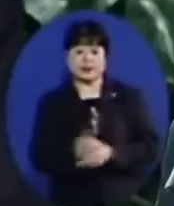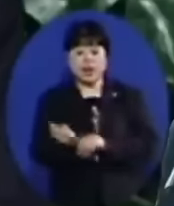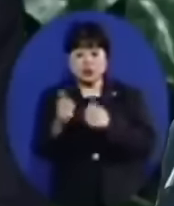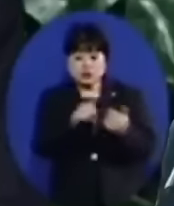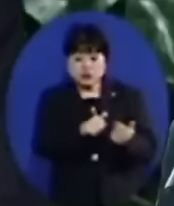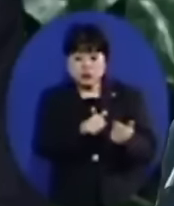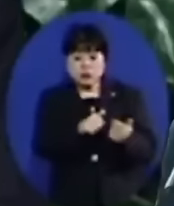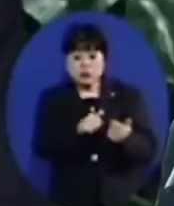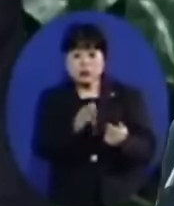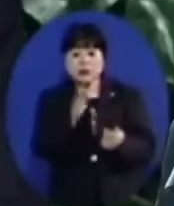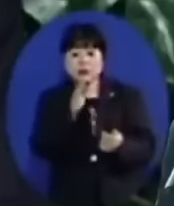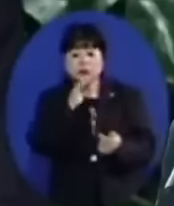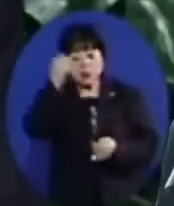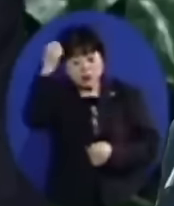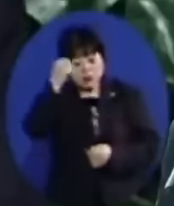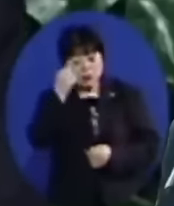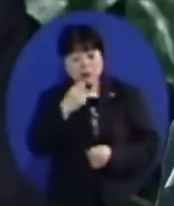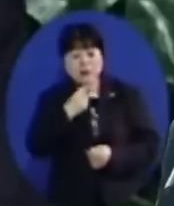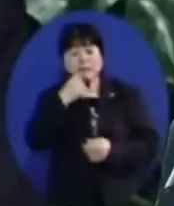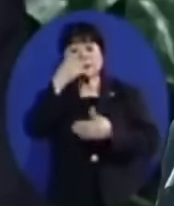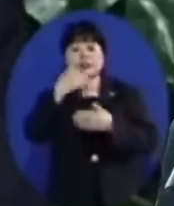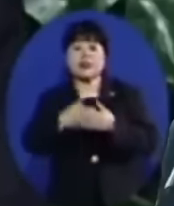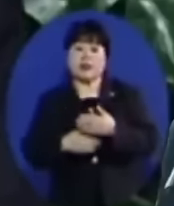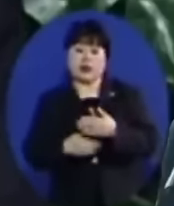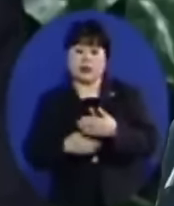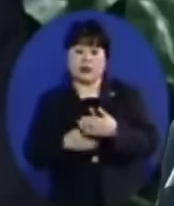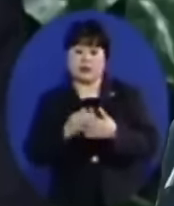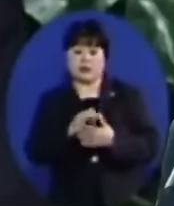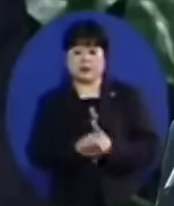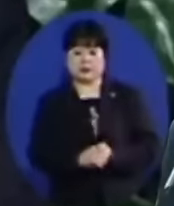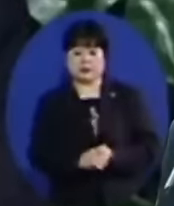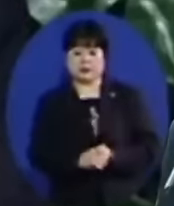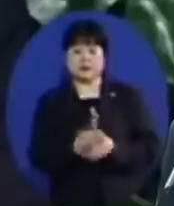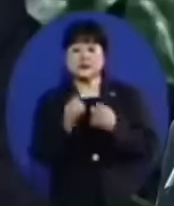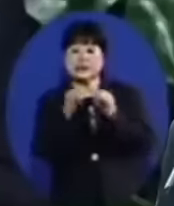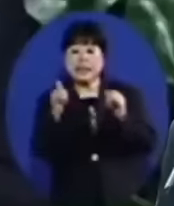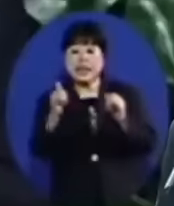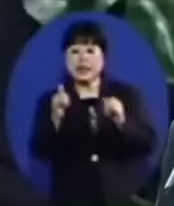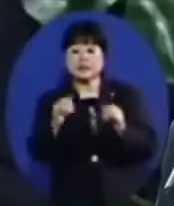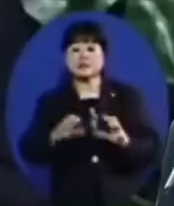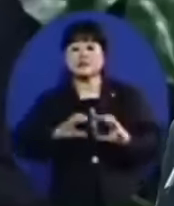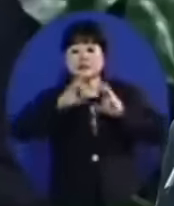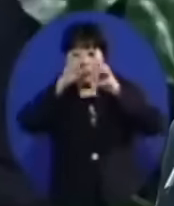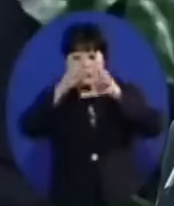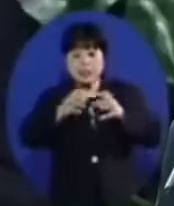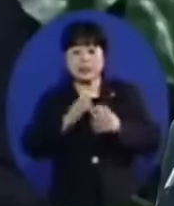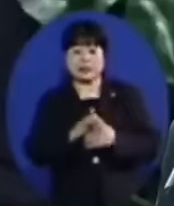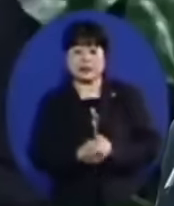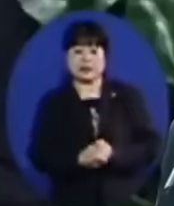죽었다는 그 기억밖에 없는 것입니다. 사람이 이 세상에